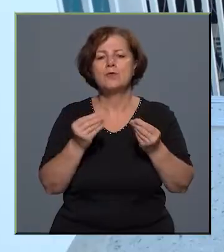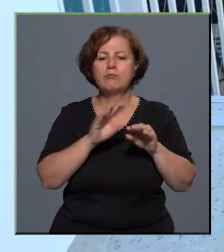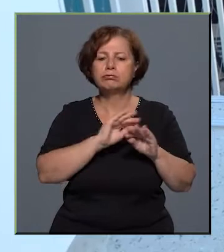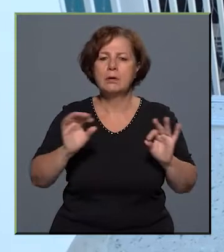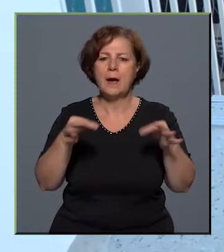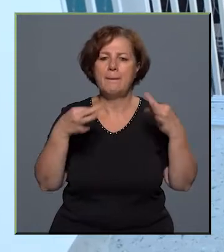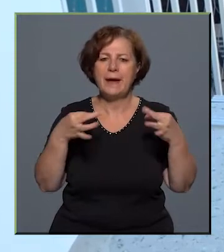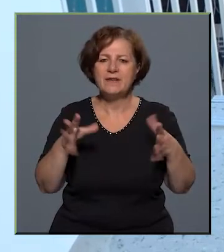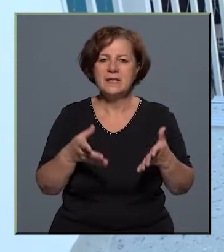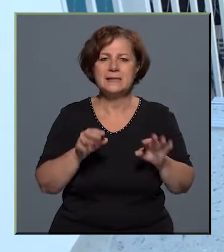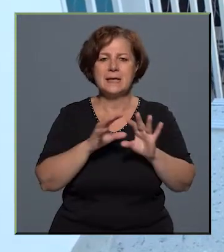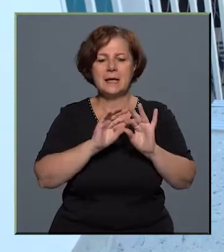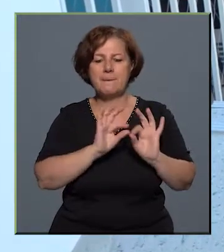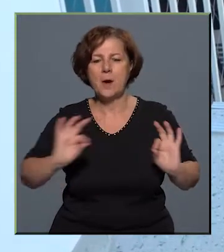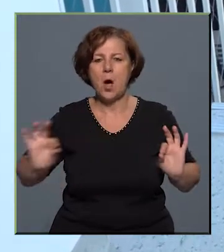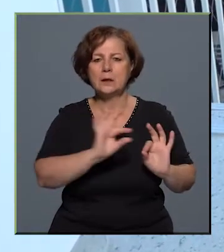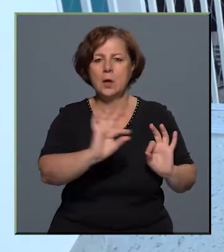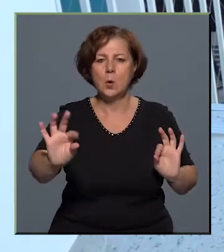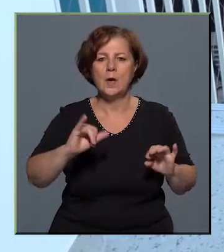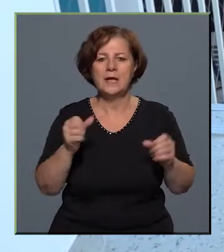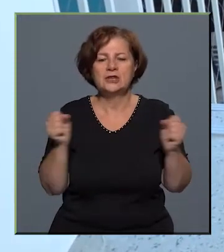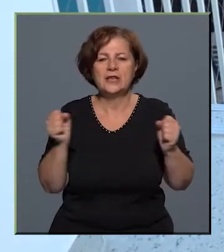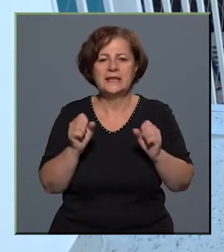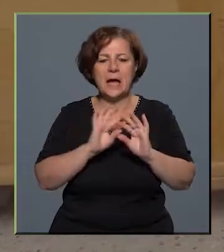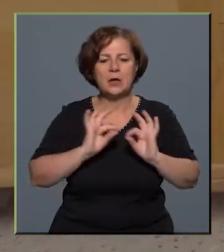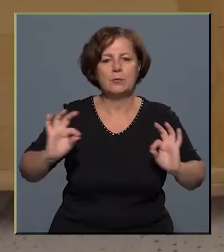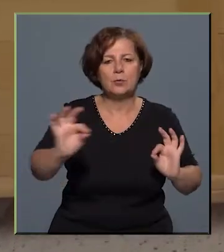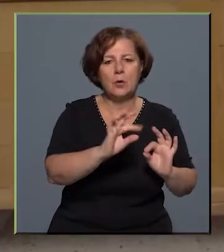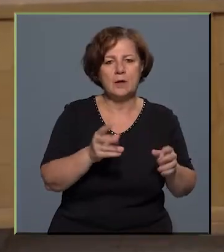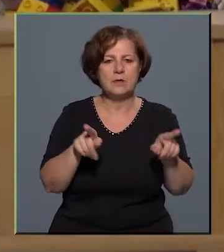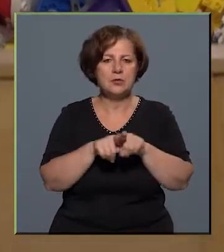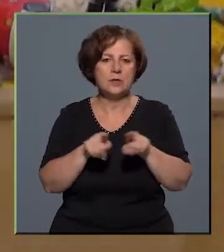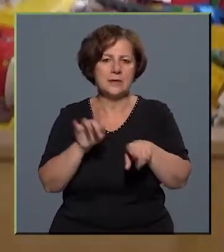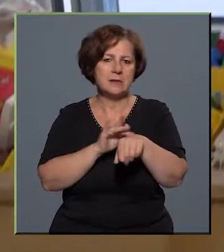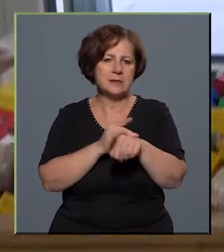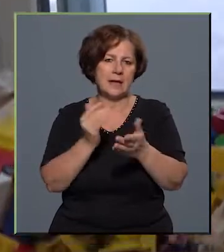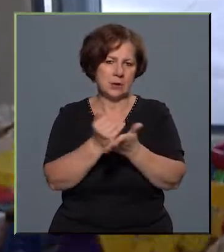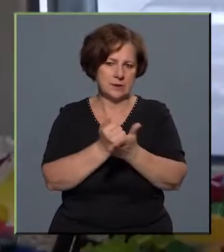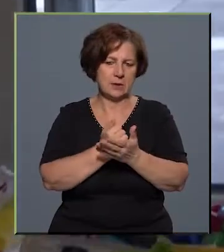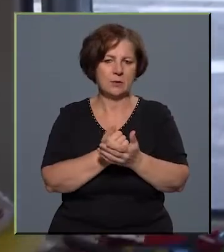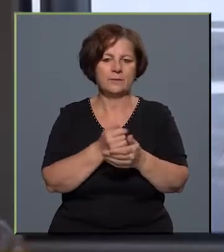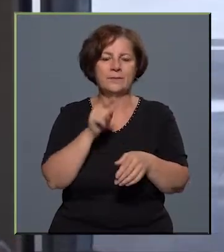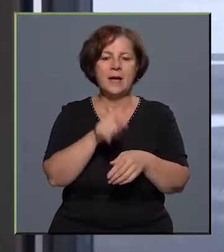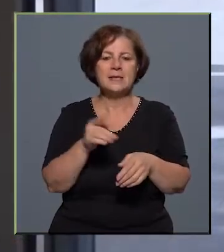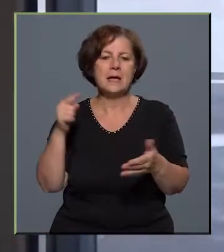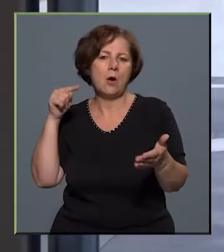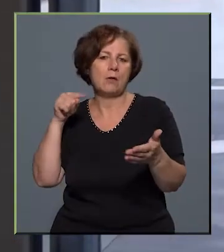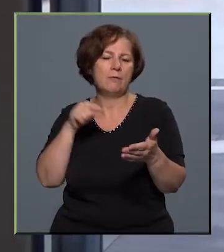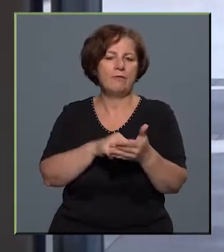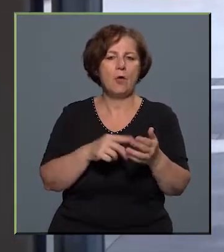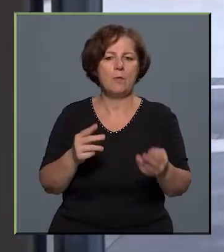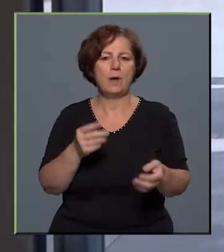alkalmaztunk, PVC padlóburkolatot, és hideg burkolatban is megjelennek ezek a színek. Ezek a szempontok, amiket itt